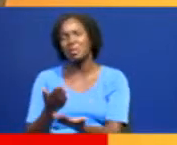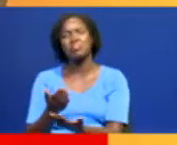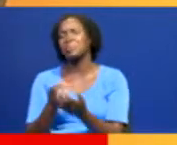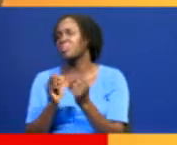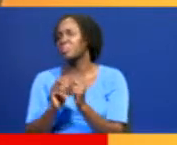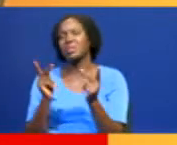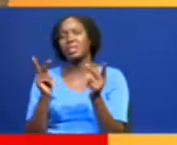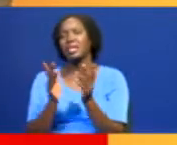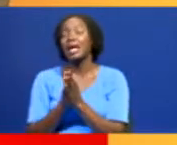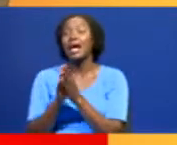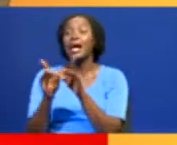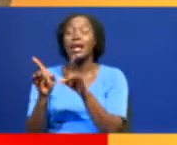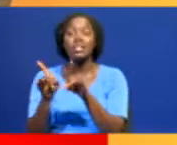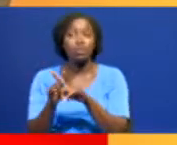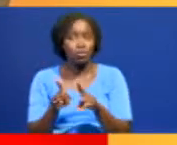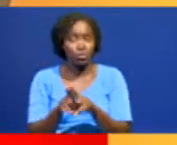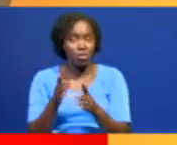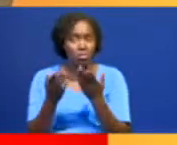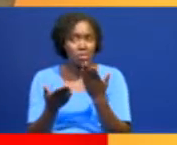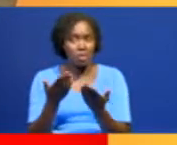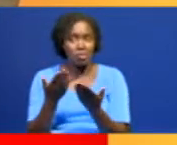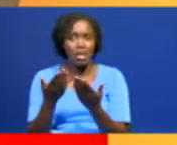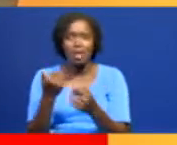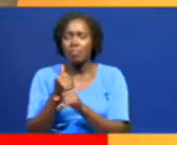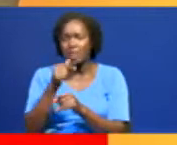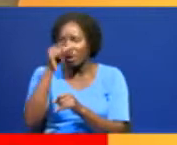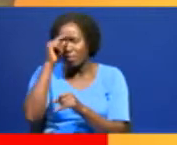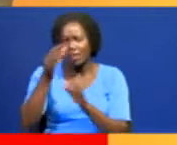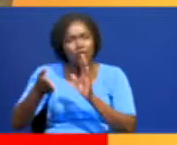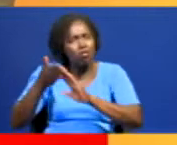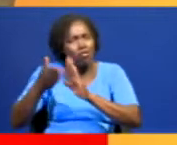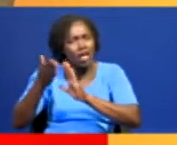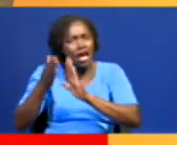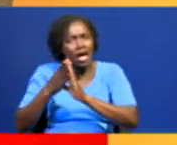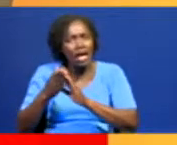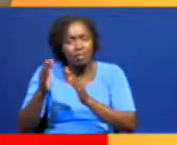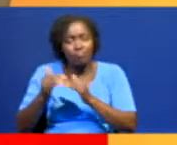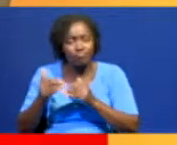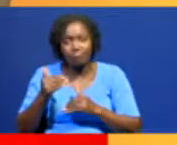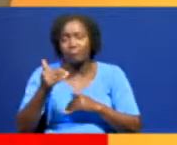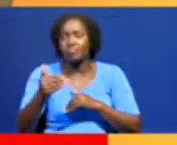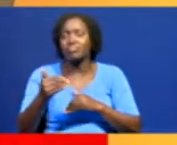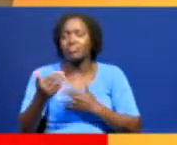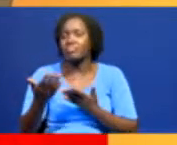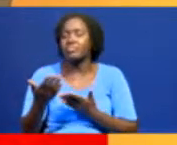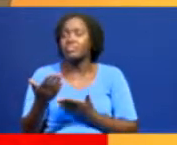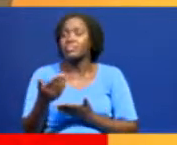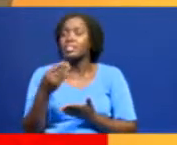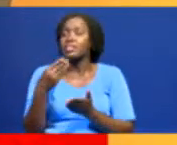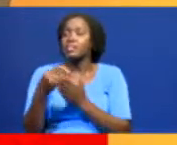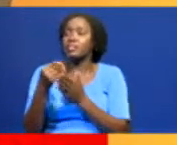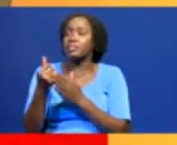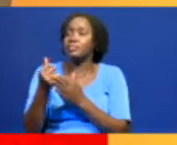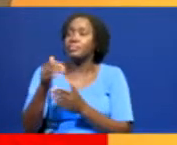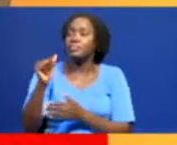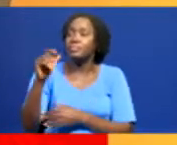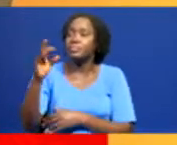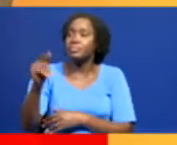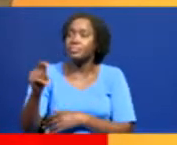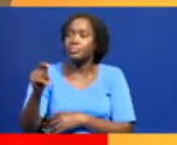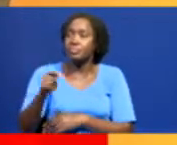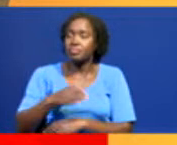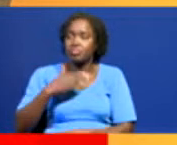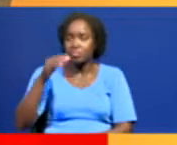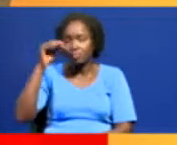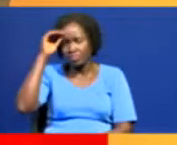Mm-hmm. Na pengine hiyo ingefanya serikali kutembea haraka haraka kwenda mbele. Mm-hmm. Siseme kwamba hii Finance Act mimi kwangu, maoni